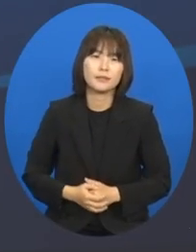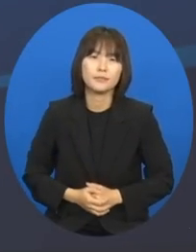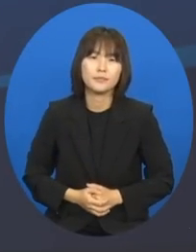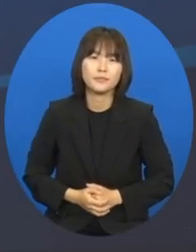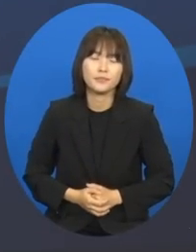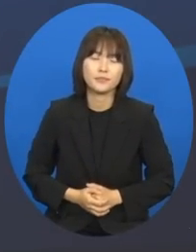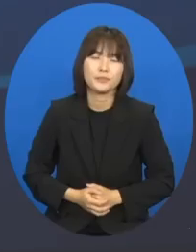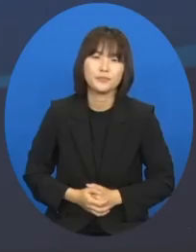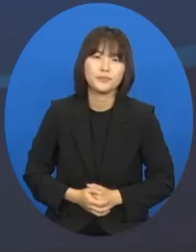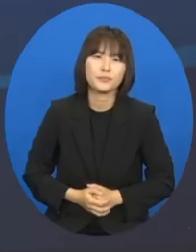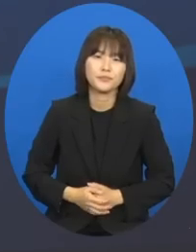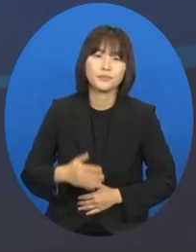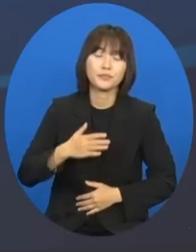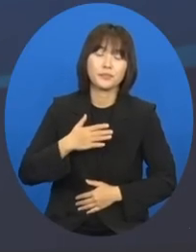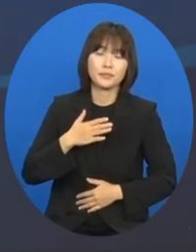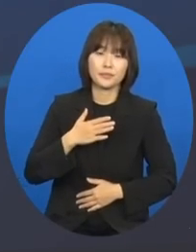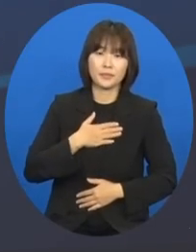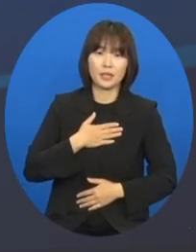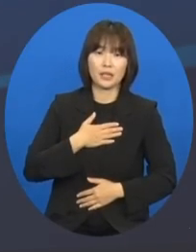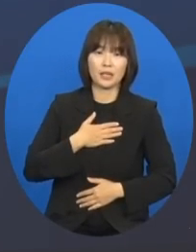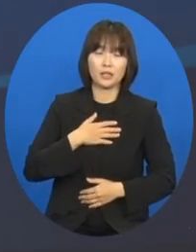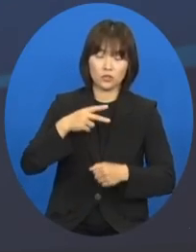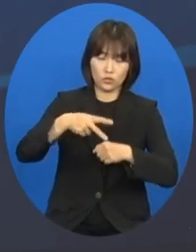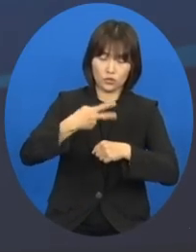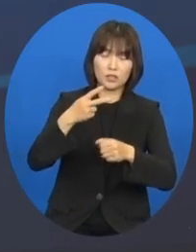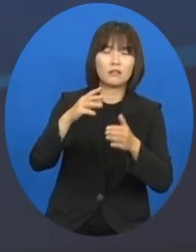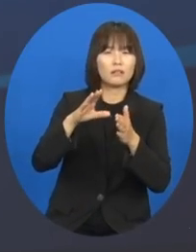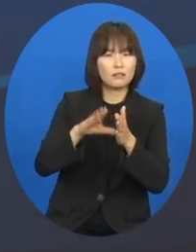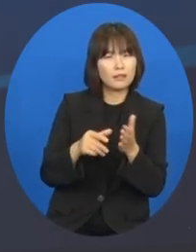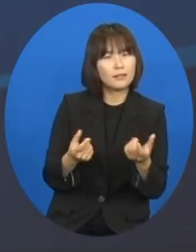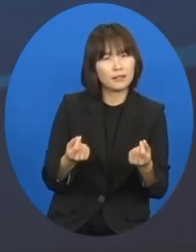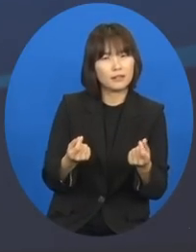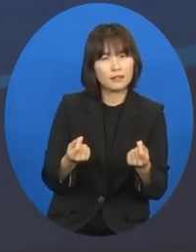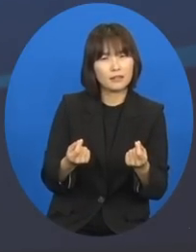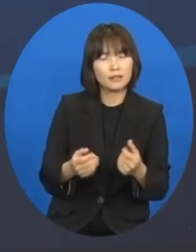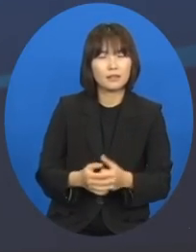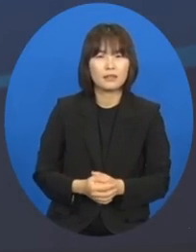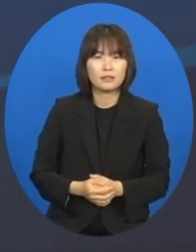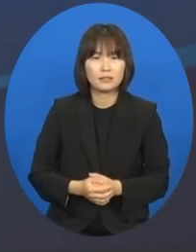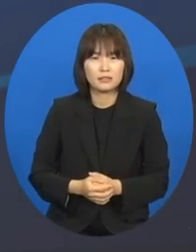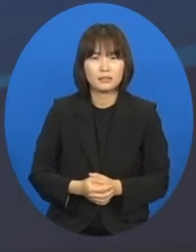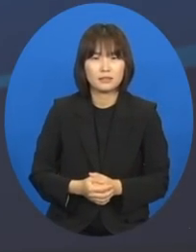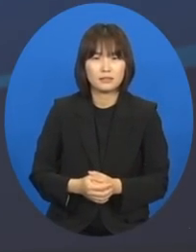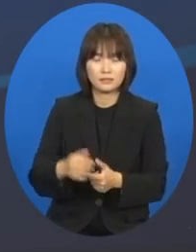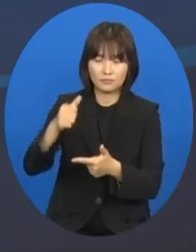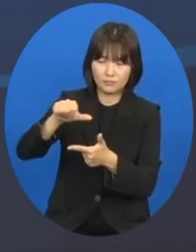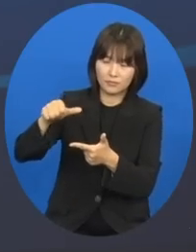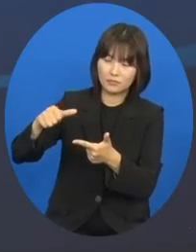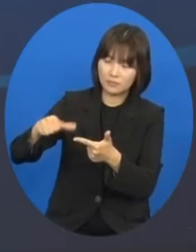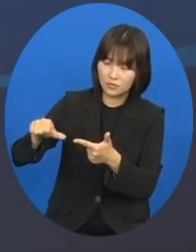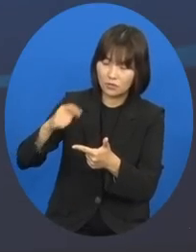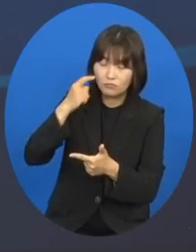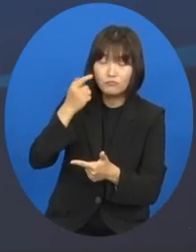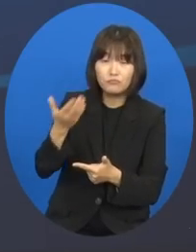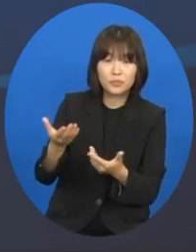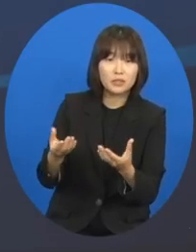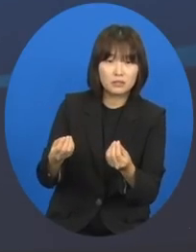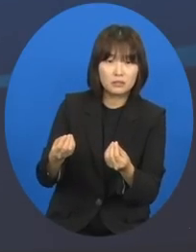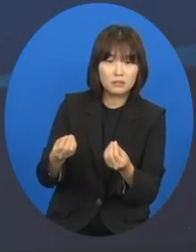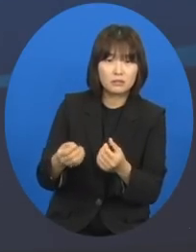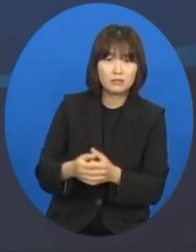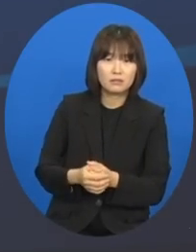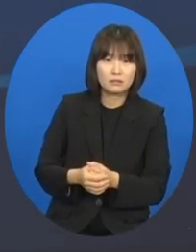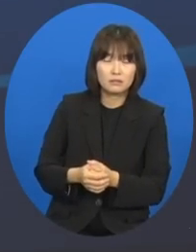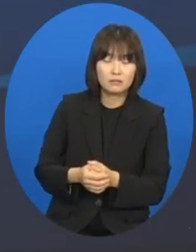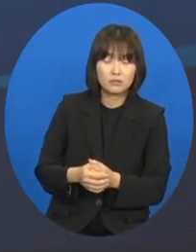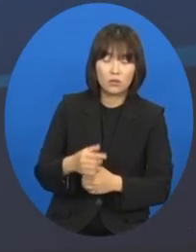제가 그 초등학교 2학년 때였던 거 같은데 큰아들에게도 한번 물어보고 둘째 얘기도 물어봤습니다 너 소원이